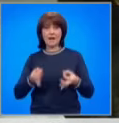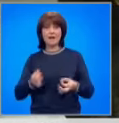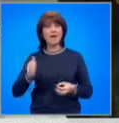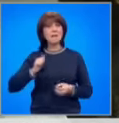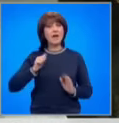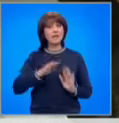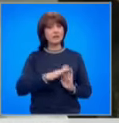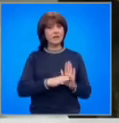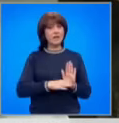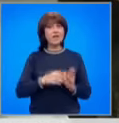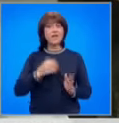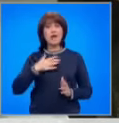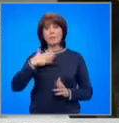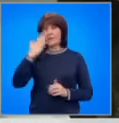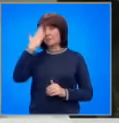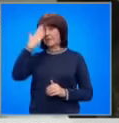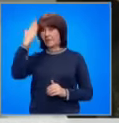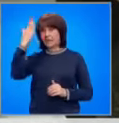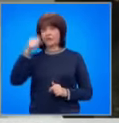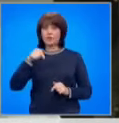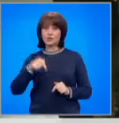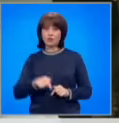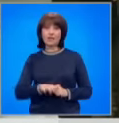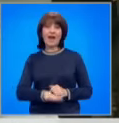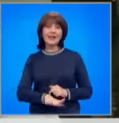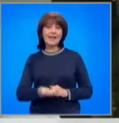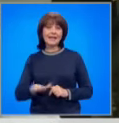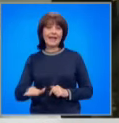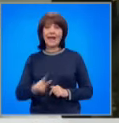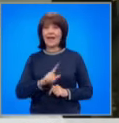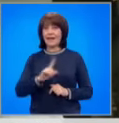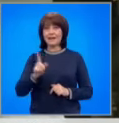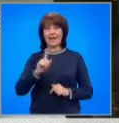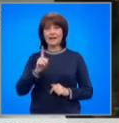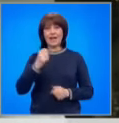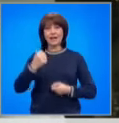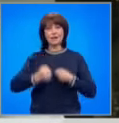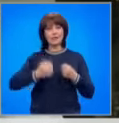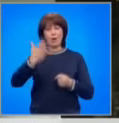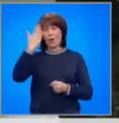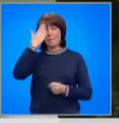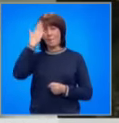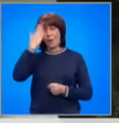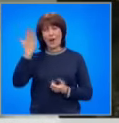да има справедливост за това невинно дете. Да не го изкарват шофьора болен и